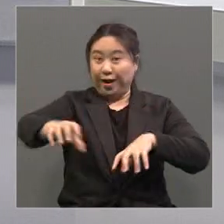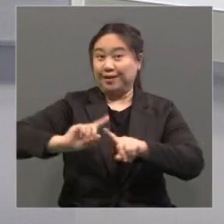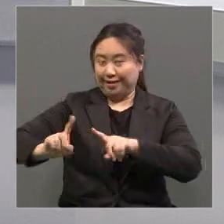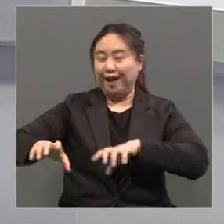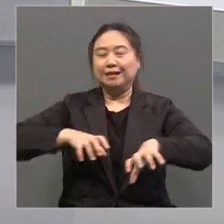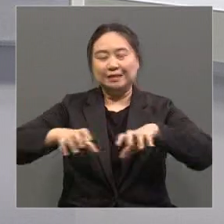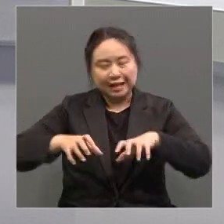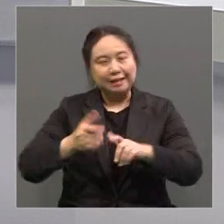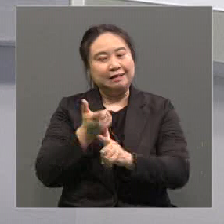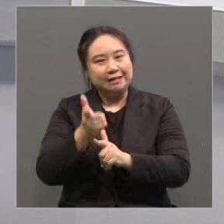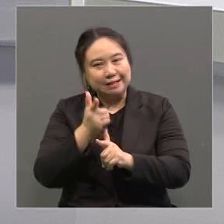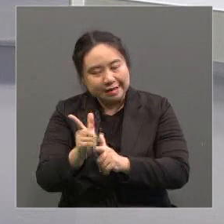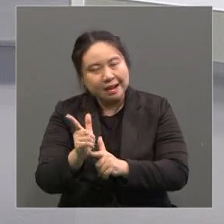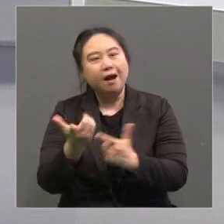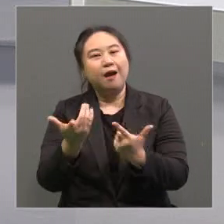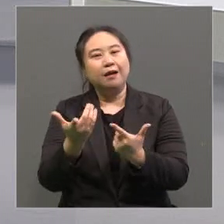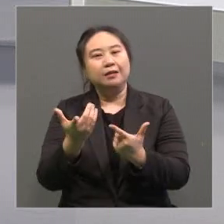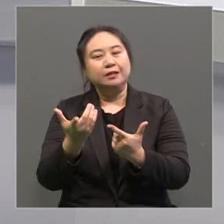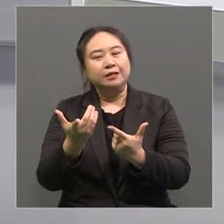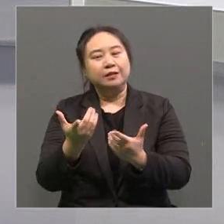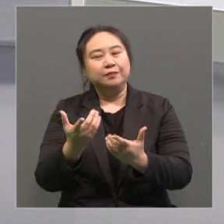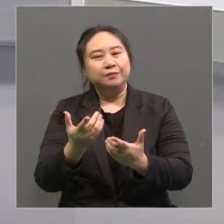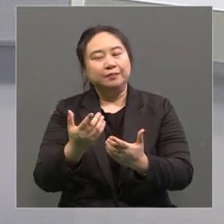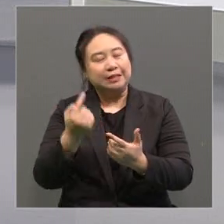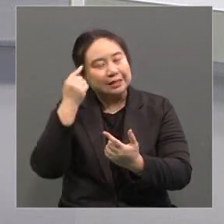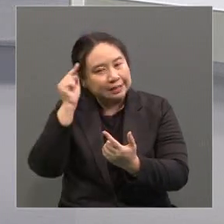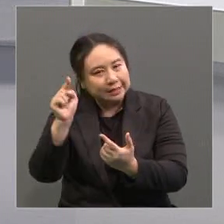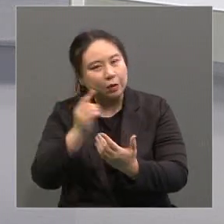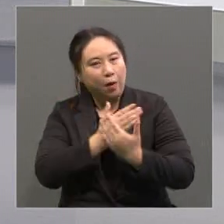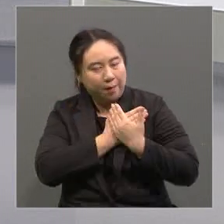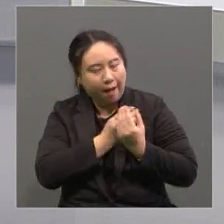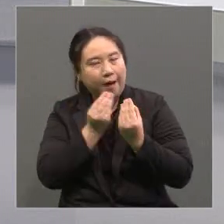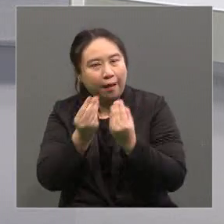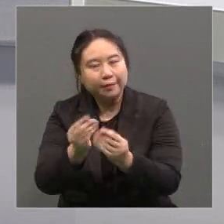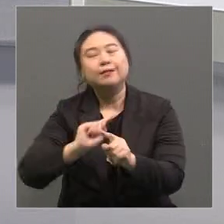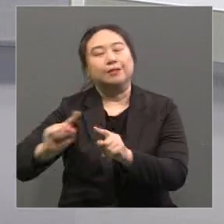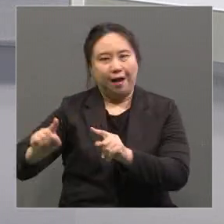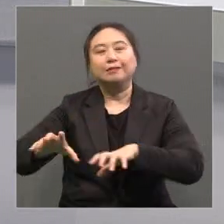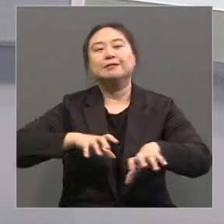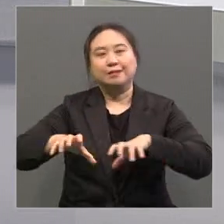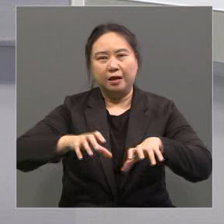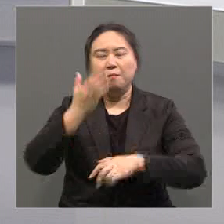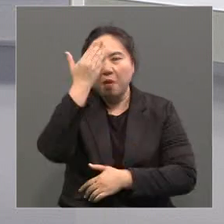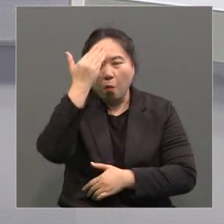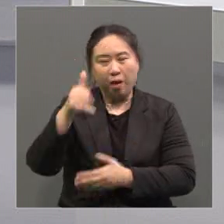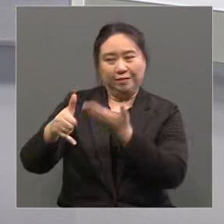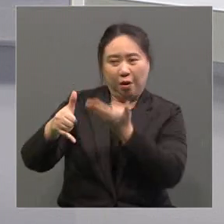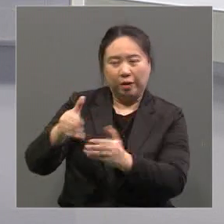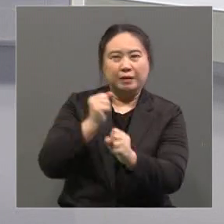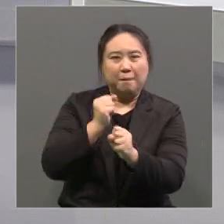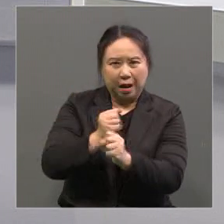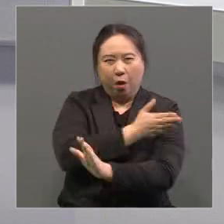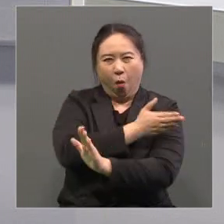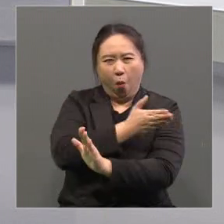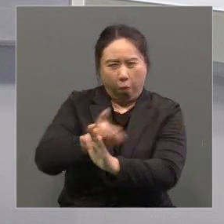การจัดพิธีอำลาอาลัยจัดพิธีเพื่อจะแสดงมุทิตาจิตนะคะแสดงถึงความรักเพราะว่าแต่ละท่านเนี่ยก็ปฏิบัติงานมาอย่าง